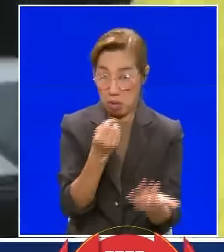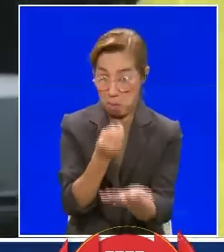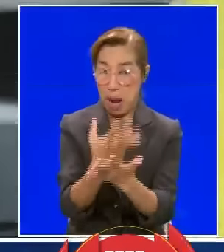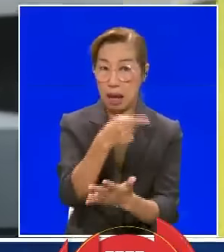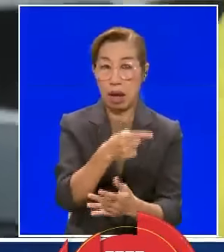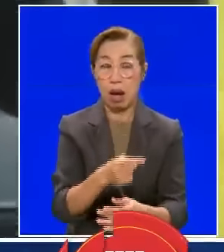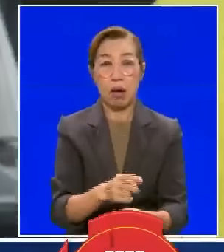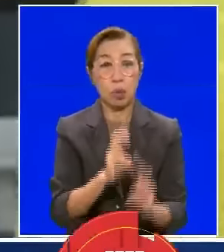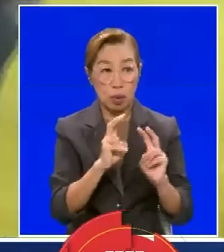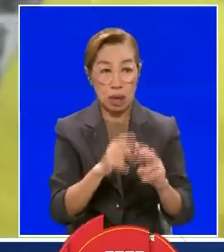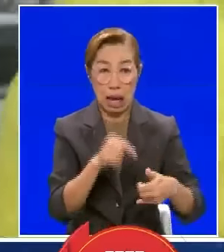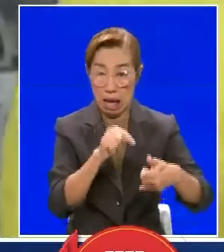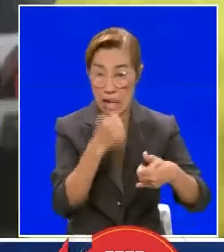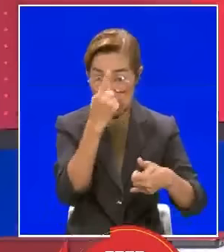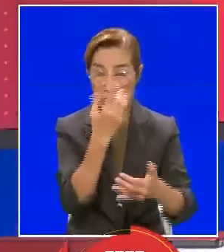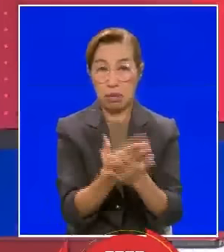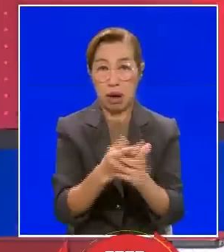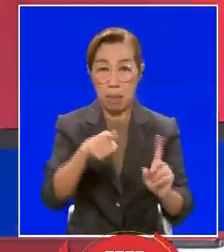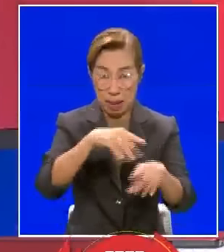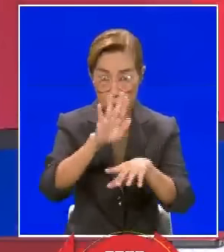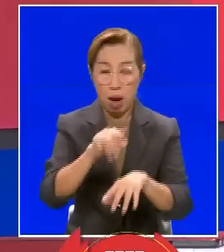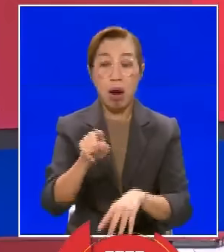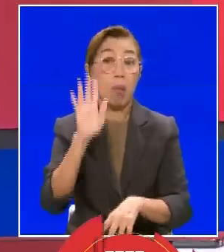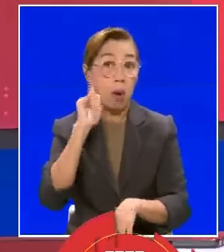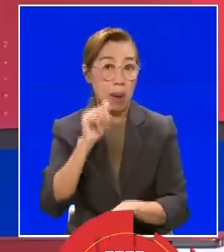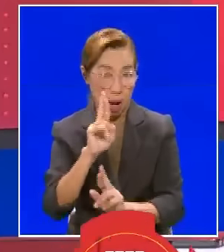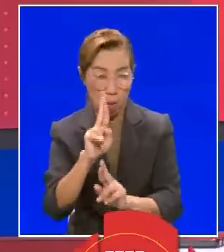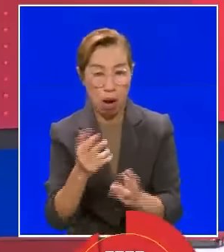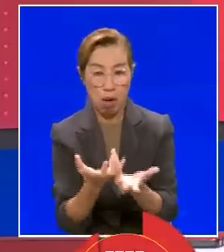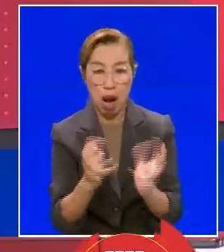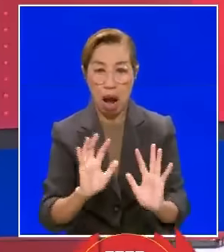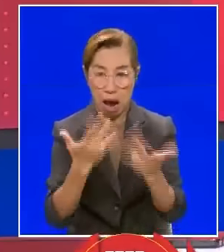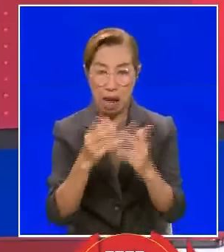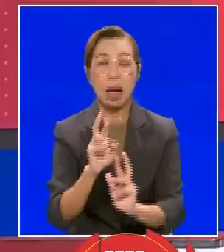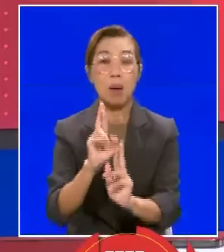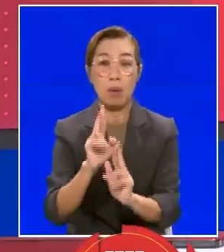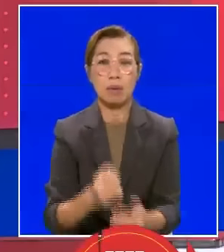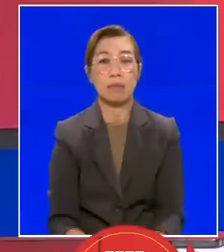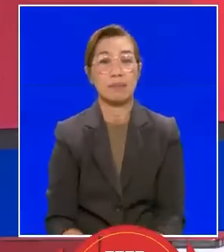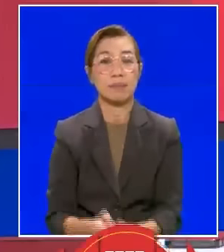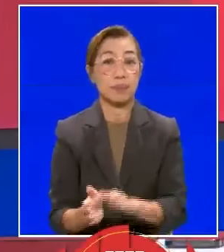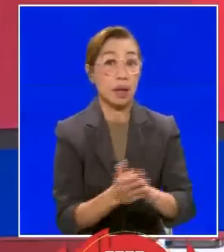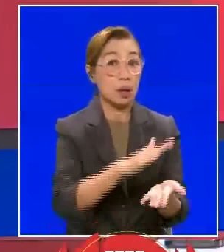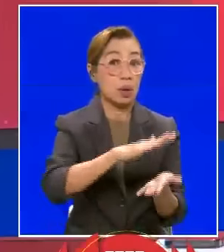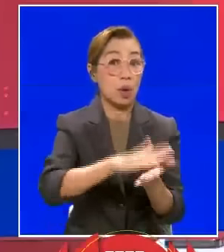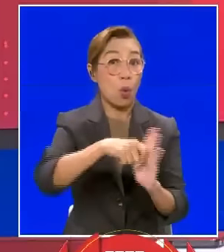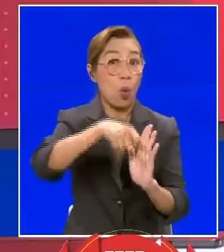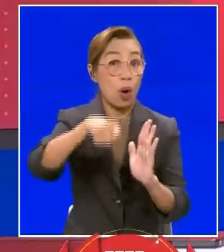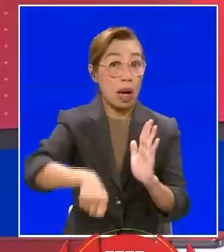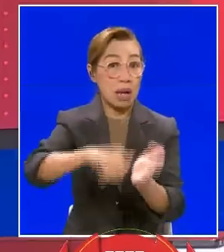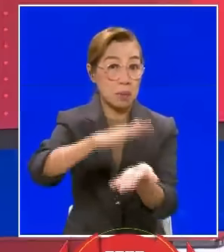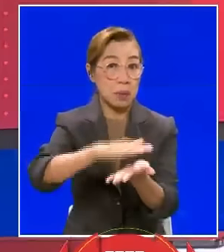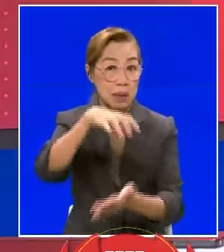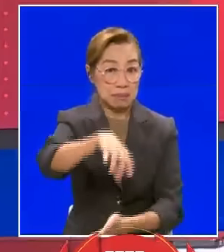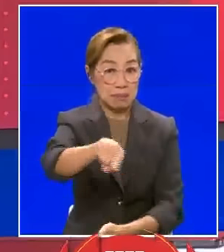ไปแล้วระวังการสูญหายด้วย ค่ะส่วนบรรยากาศที่โคราชก็เป็นโรงเรียนที่น่าสนใจอีกหนึ่งโรงเรียนที่เราจะพาไปดู